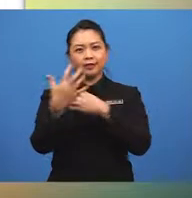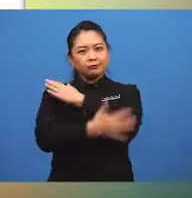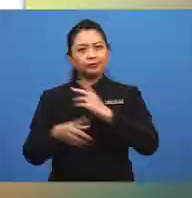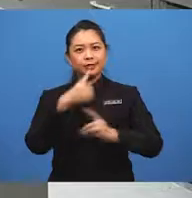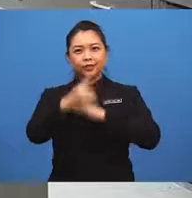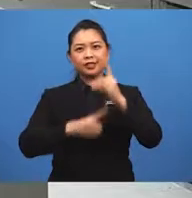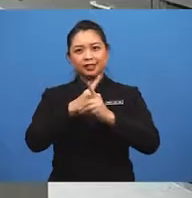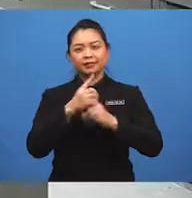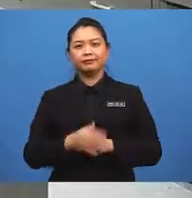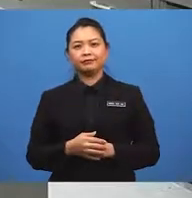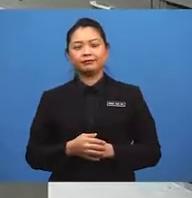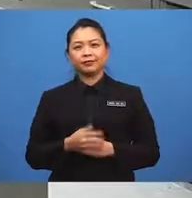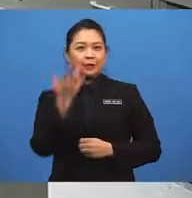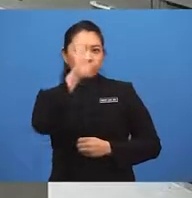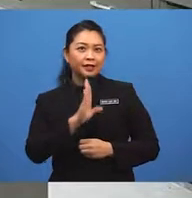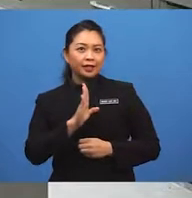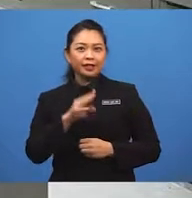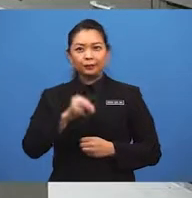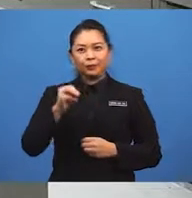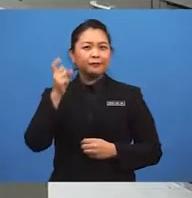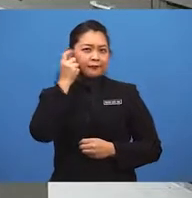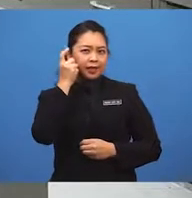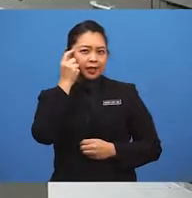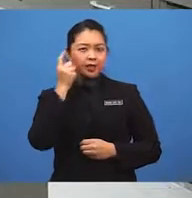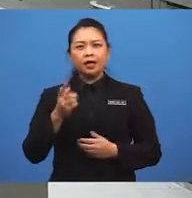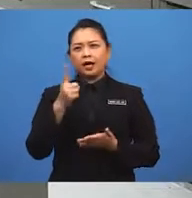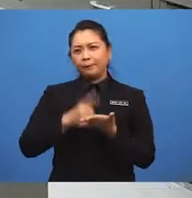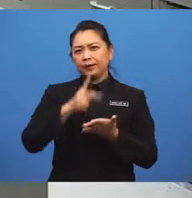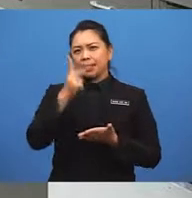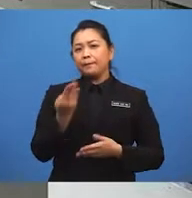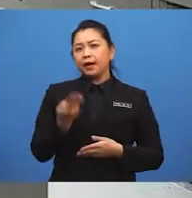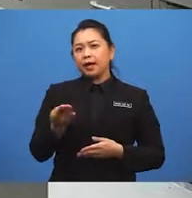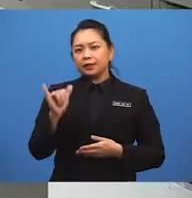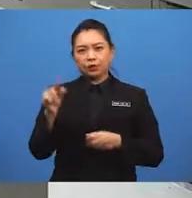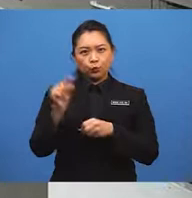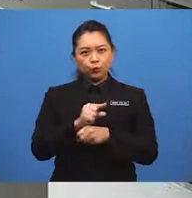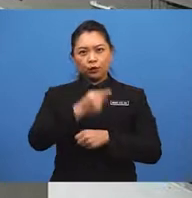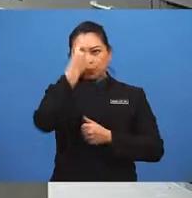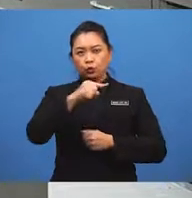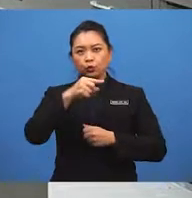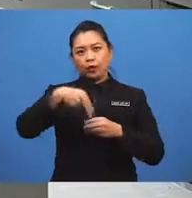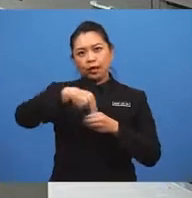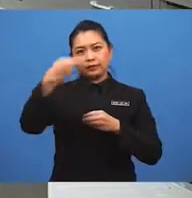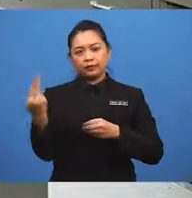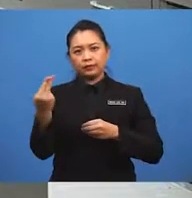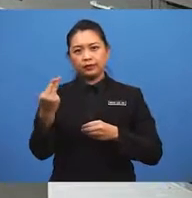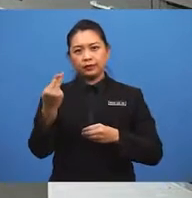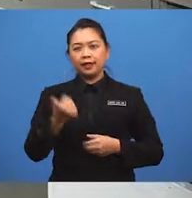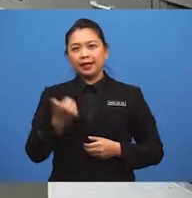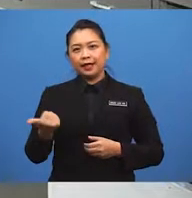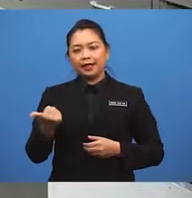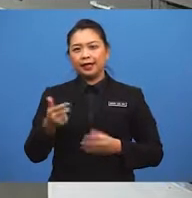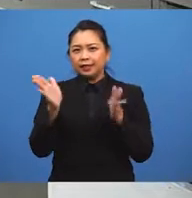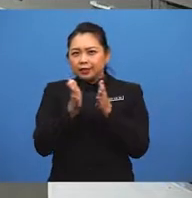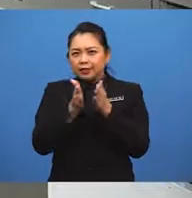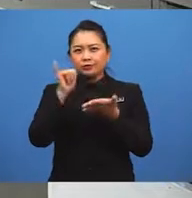dunia. Pernahkah murid-murid terfikir apakah bahan yang digunakan untuk menghasilkan peranti-peranti